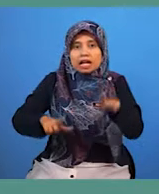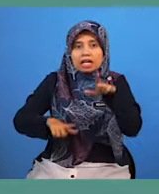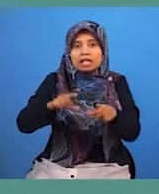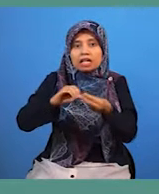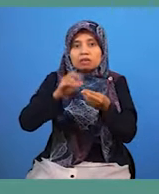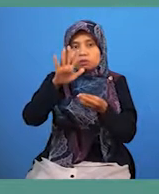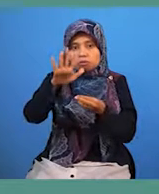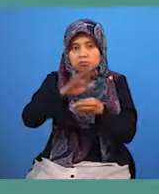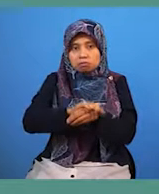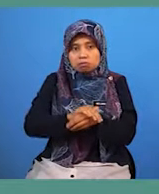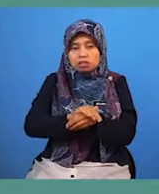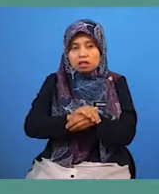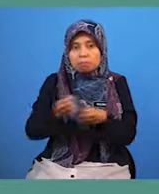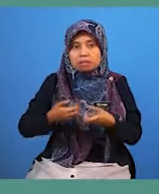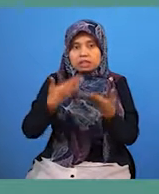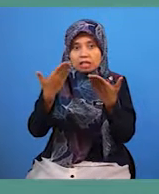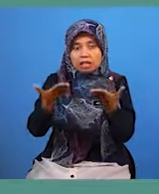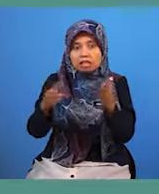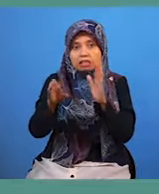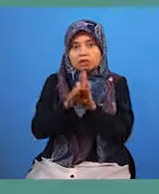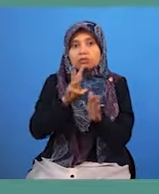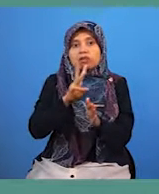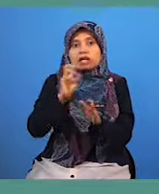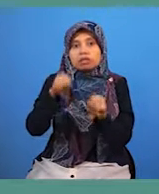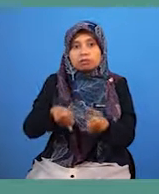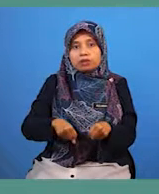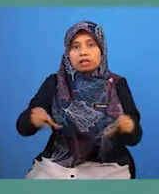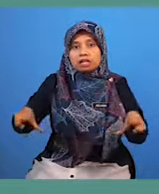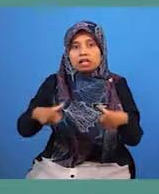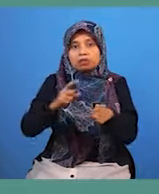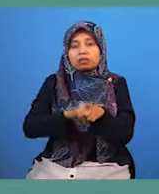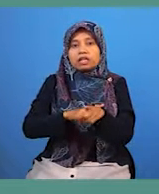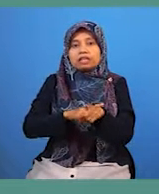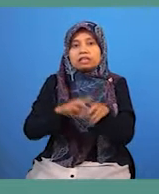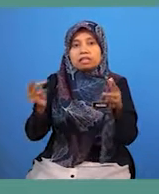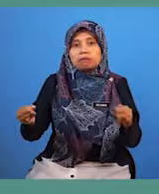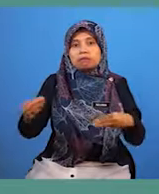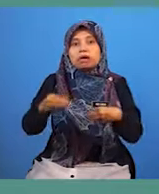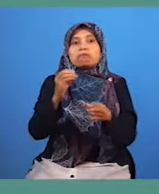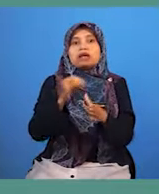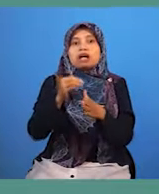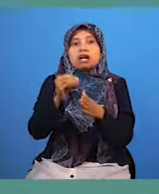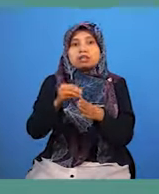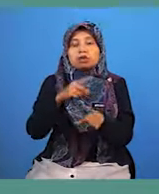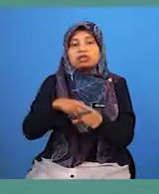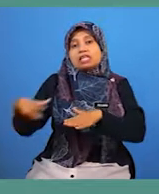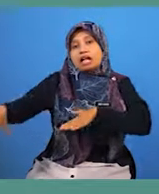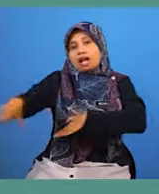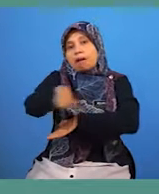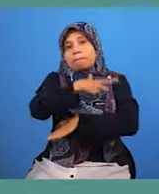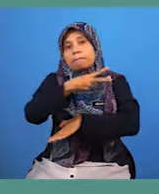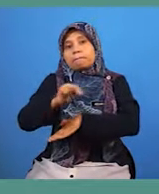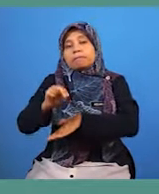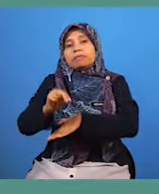Langkah yang kelima, penyerahan sampel air boleh dilakukan di makmal atau di lapangan.